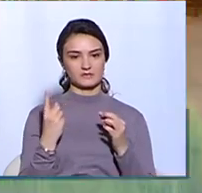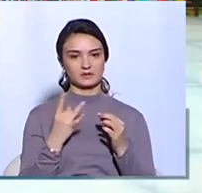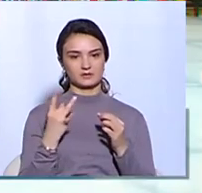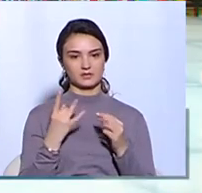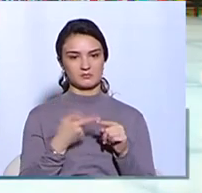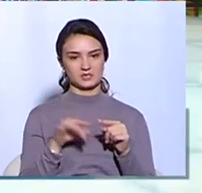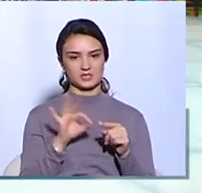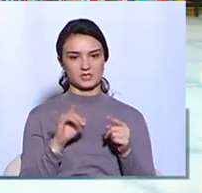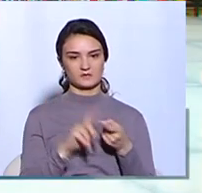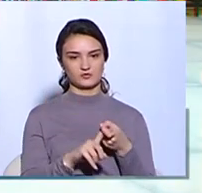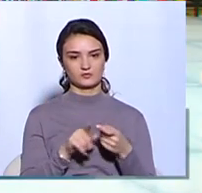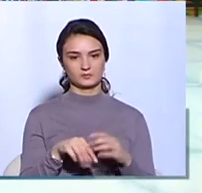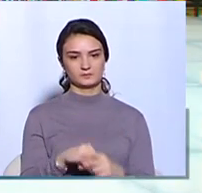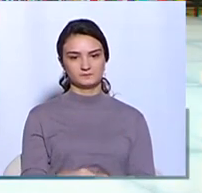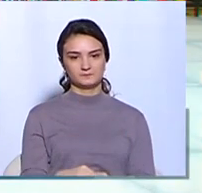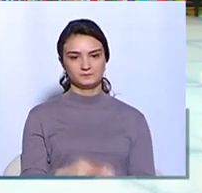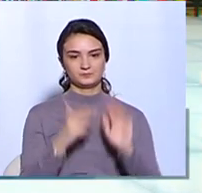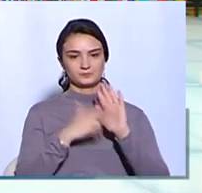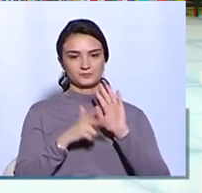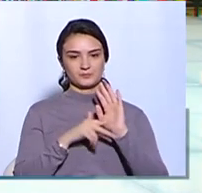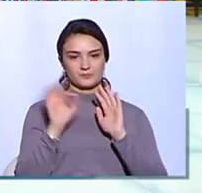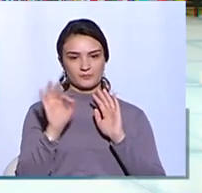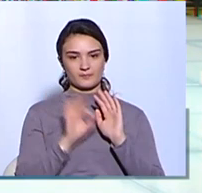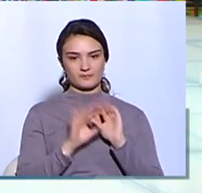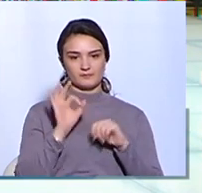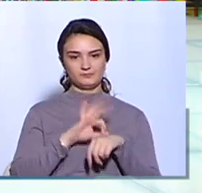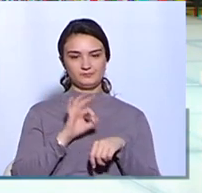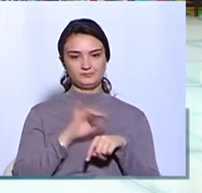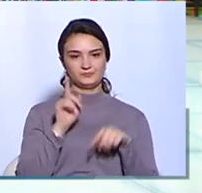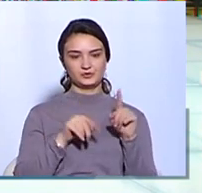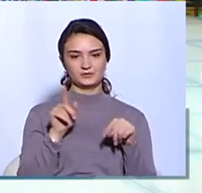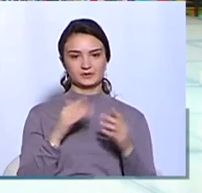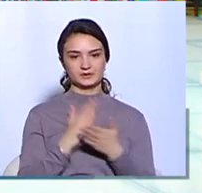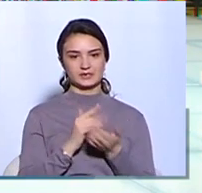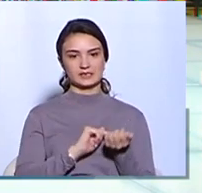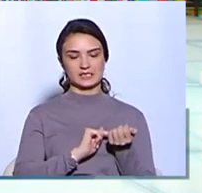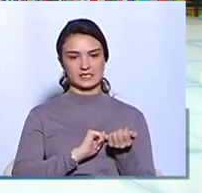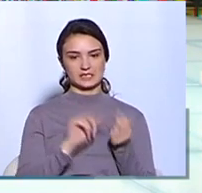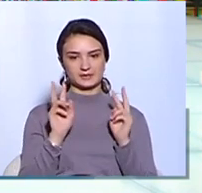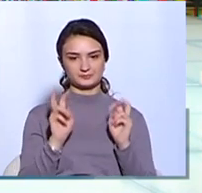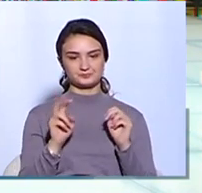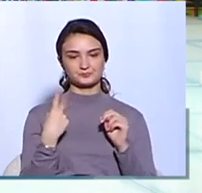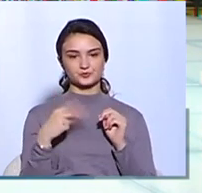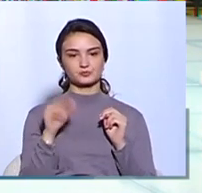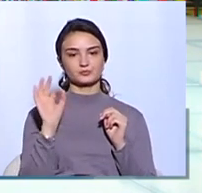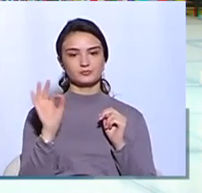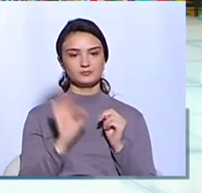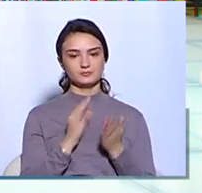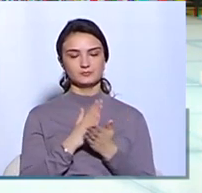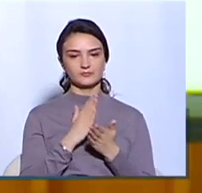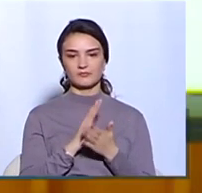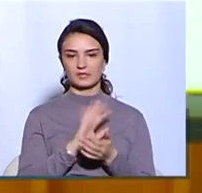ამასთან დაკავშირებით. 80% დაავადებების, იშვიათი დაავადებების არის გენეტიკური. 20%